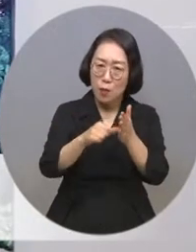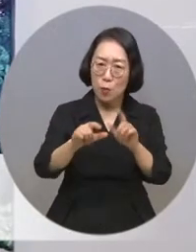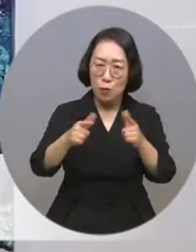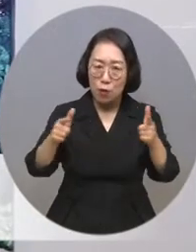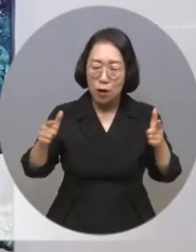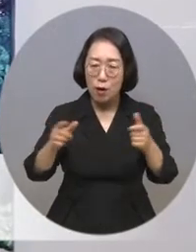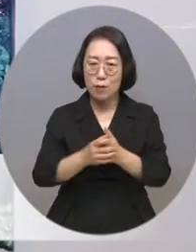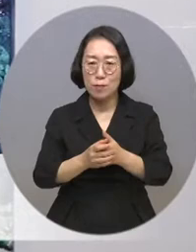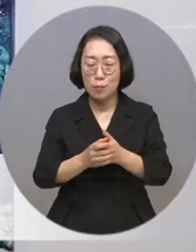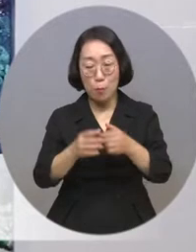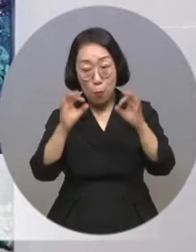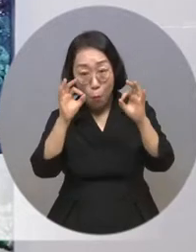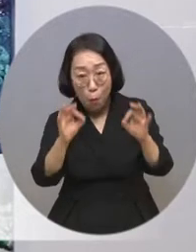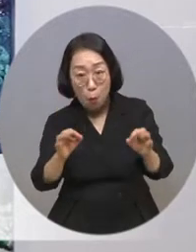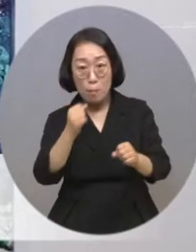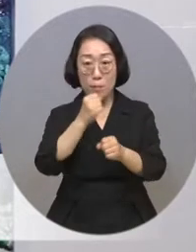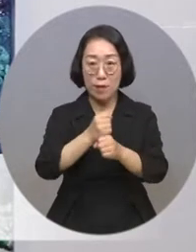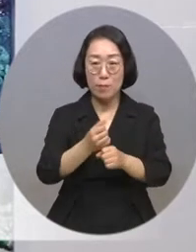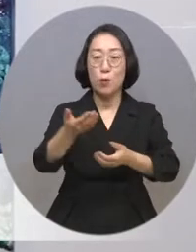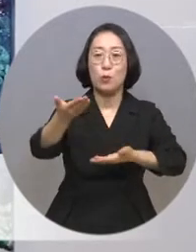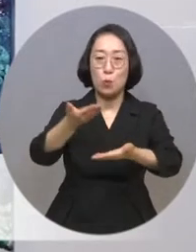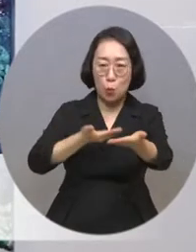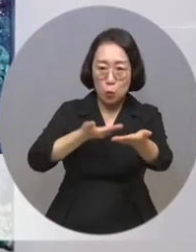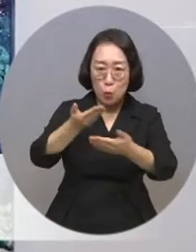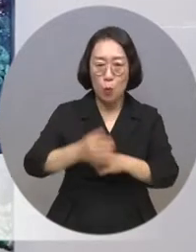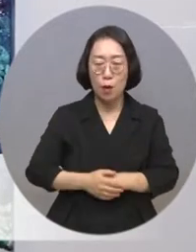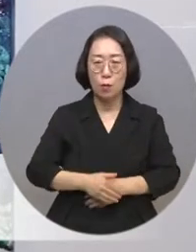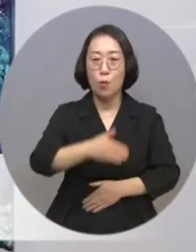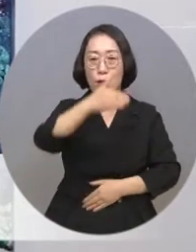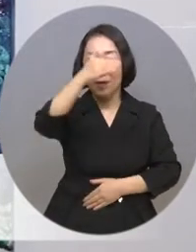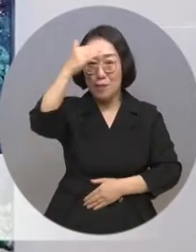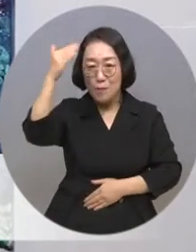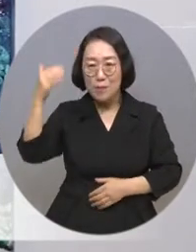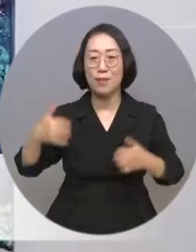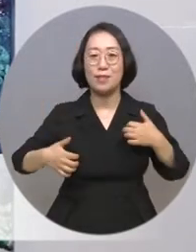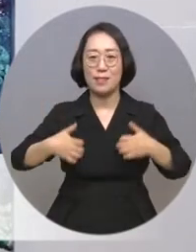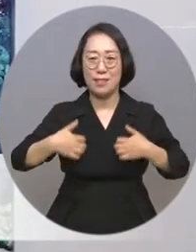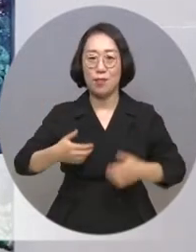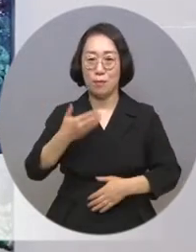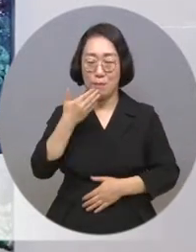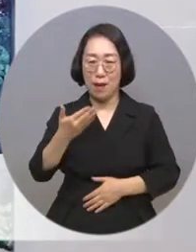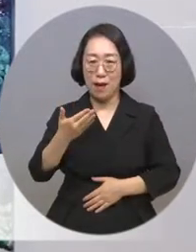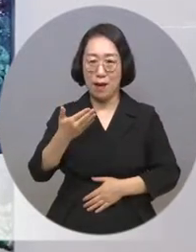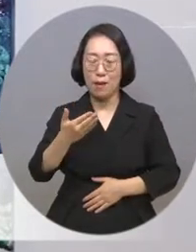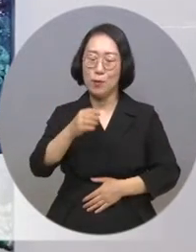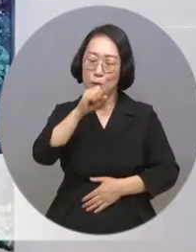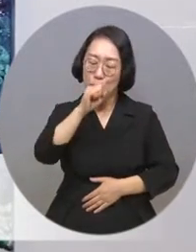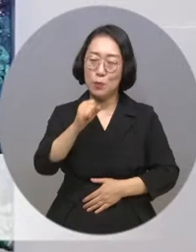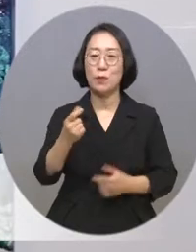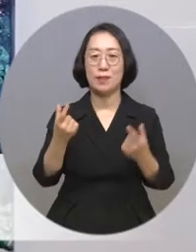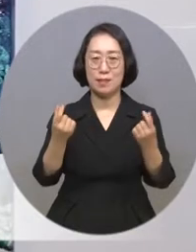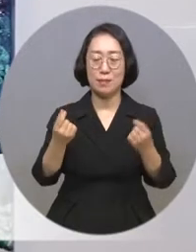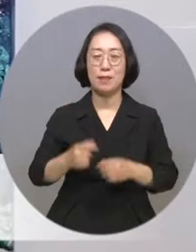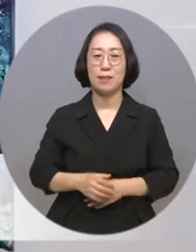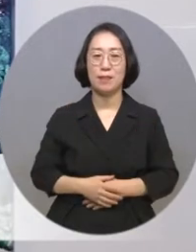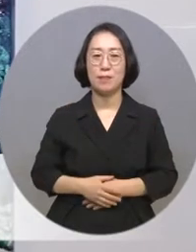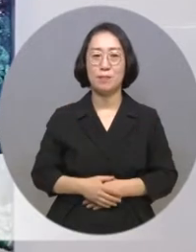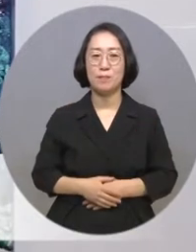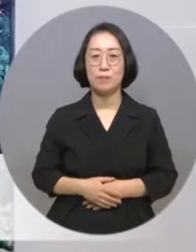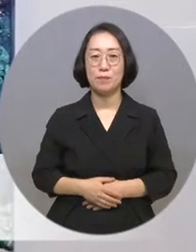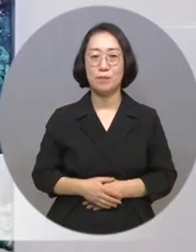서로 소통하고 또 작품을 감상하면서 즐거움을 맛볼 수 있으면 좋겠다라는 그런 생각이